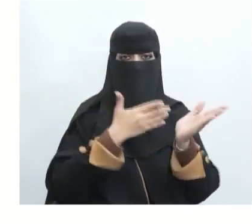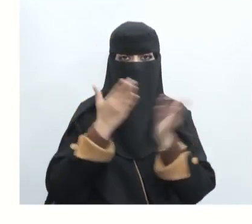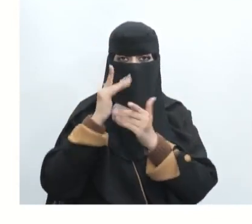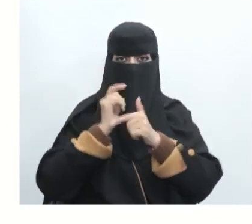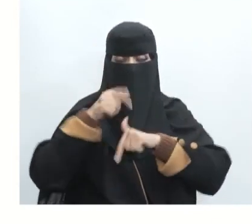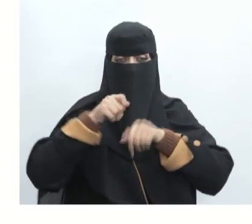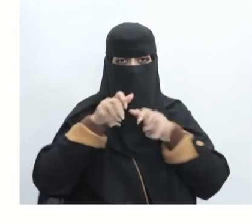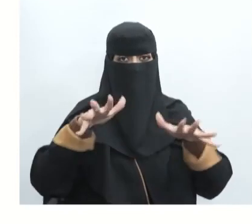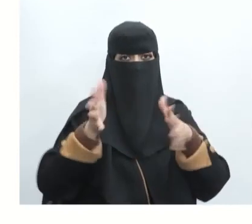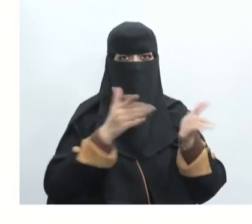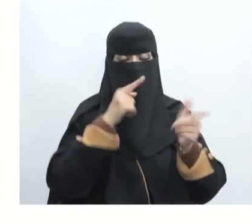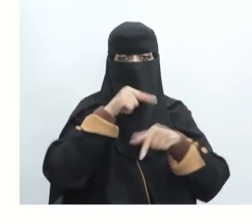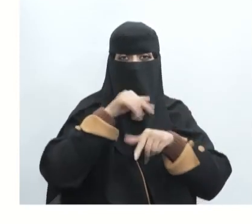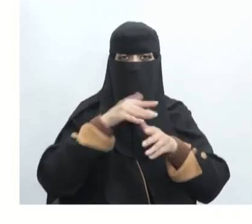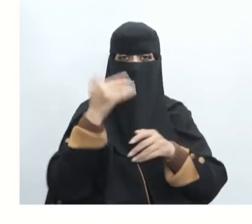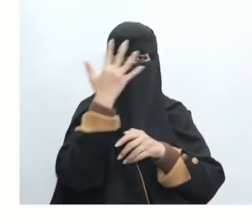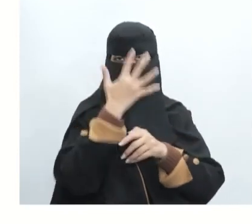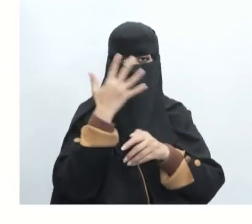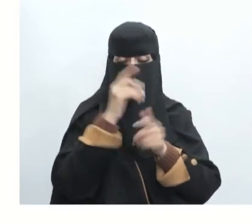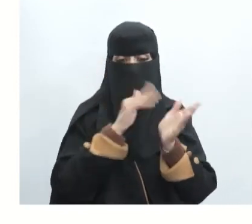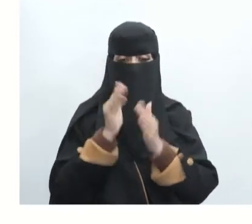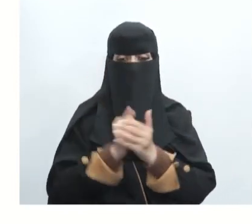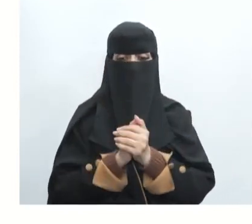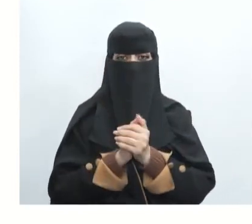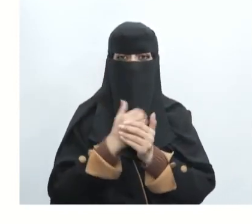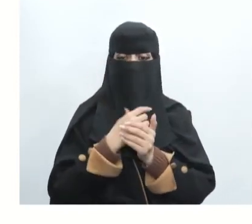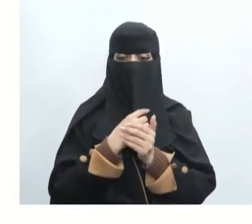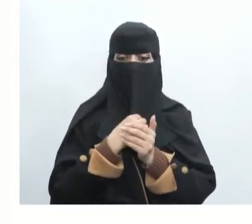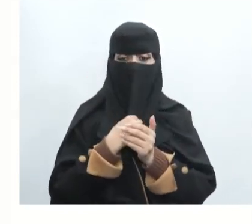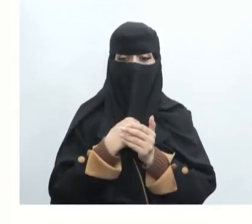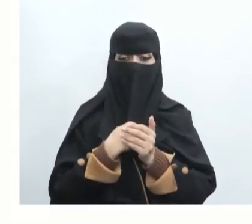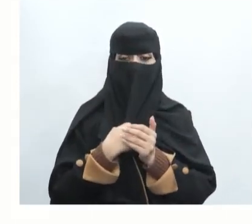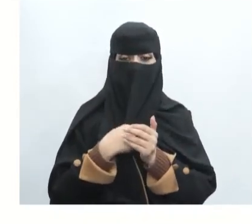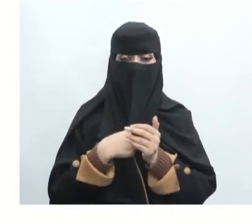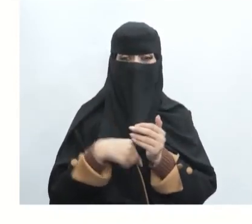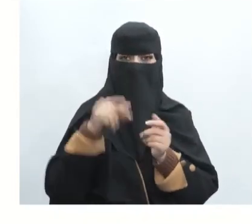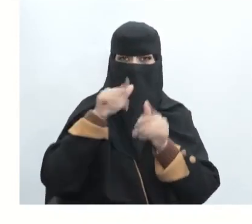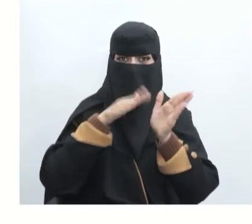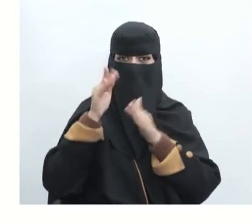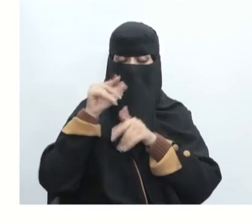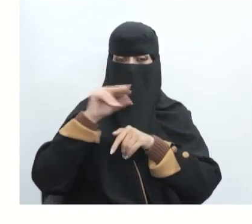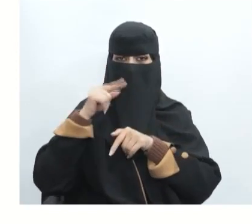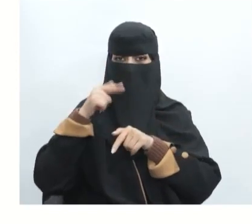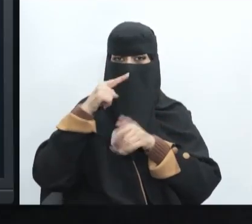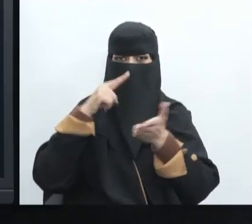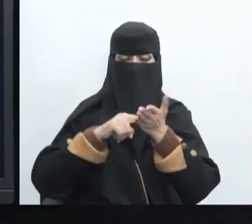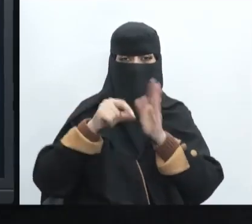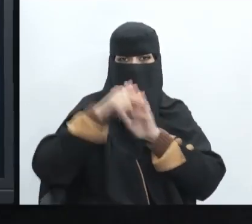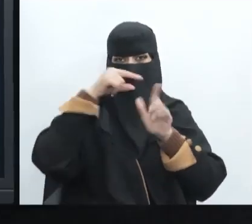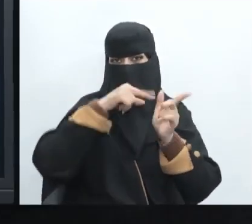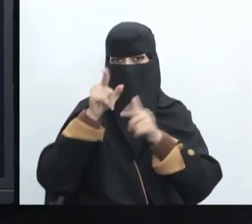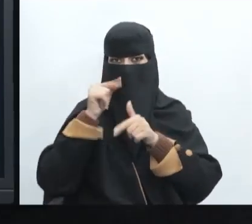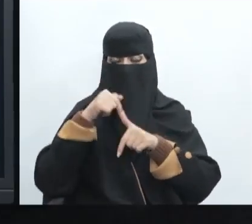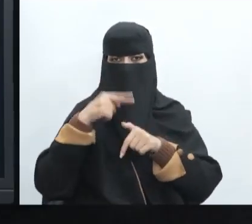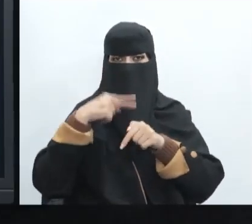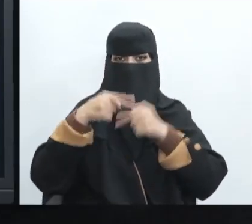ونشر الاسلام في القاره الافريقيه ابناء وبنات الطلاب كما ذكرت لكم ان درسنا لهذا اليوم